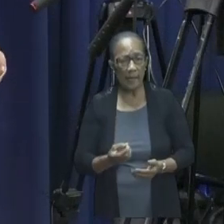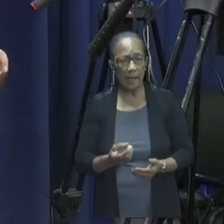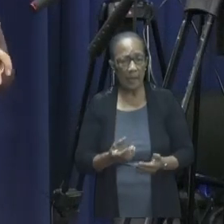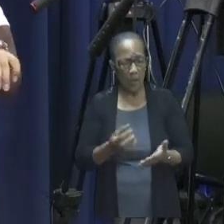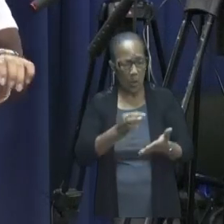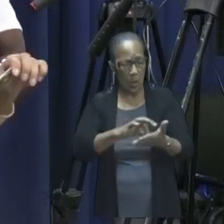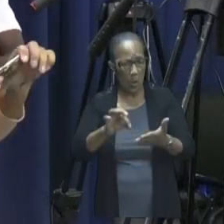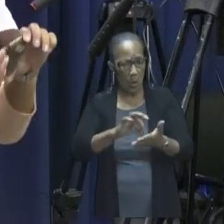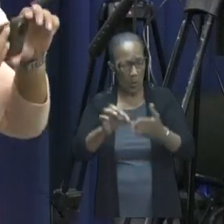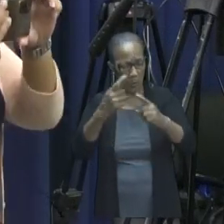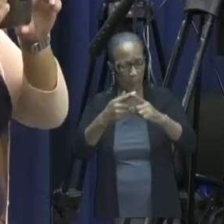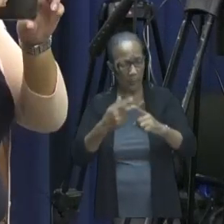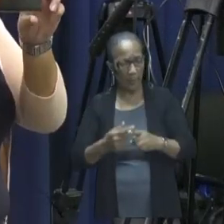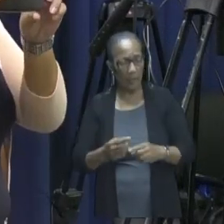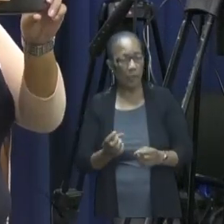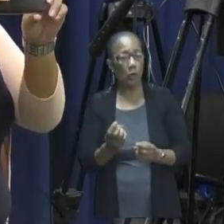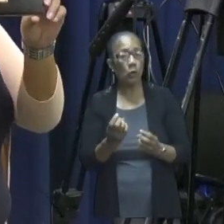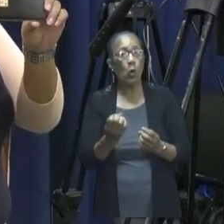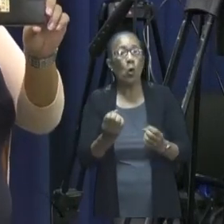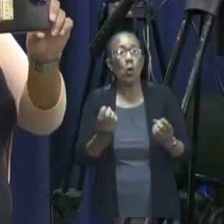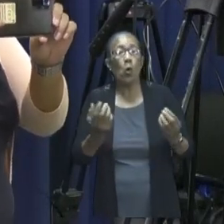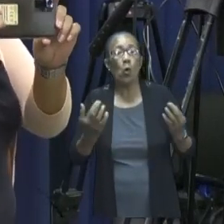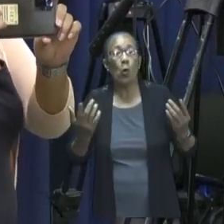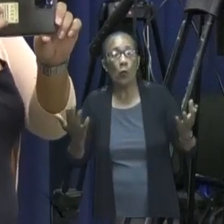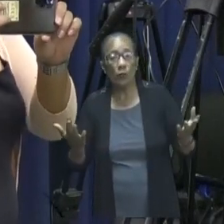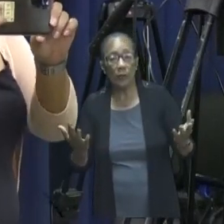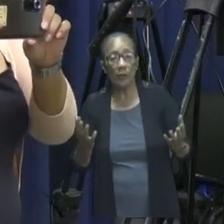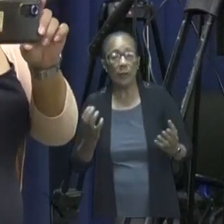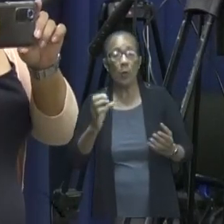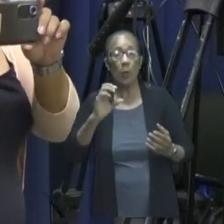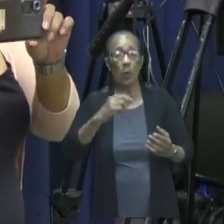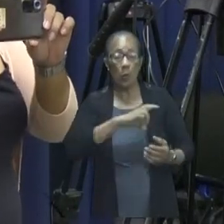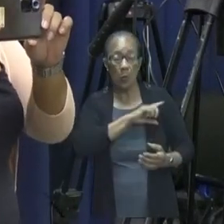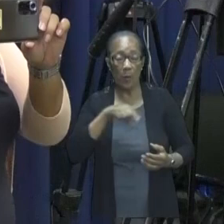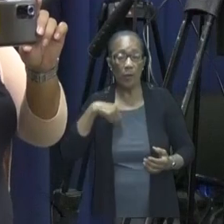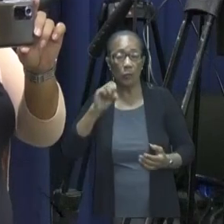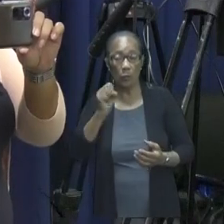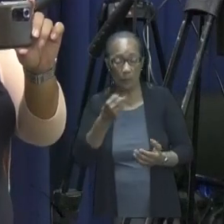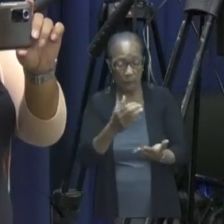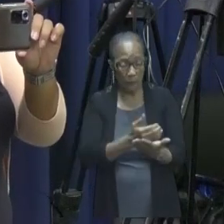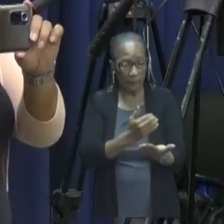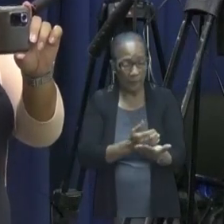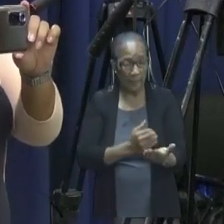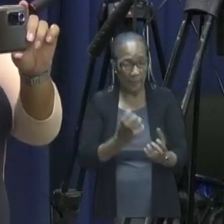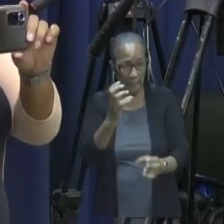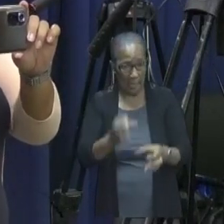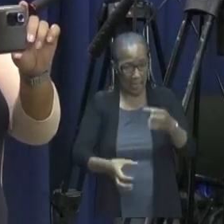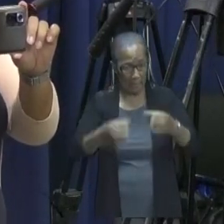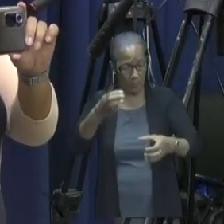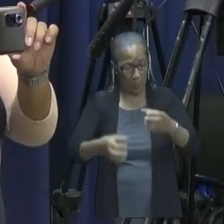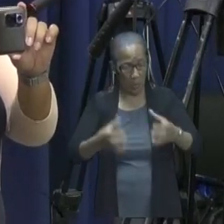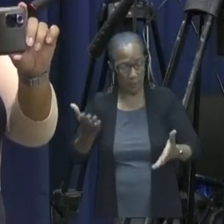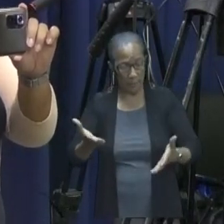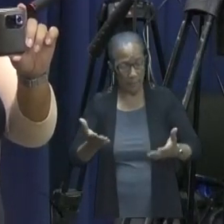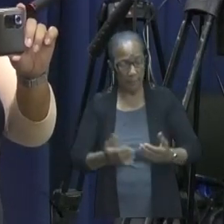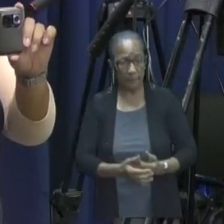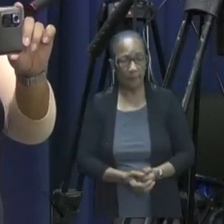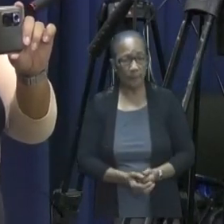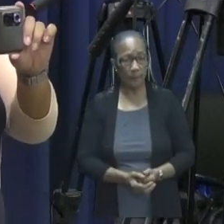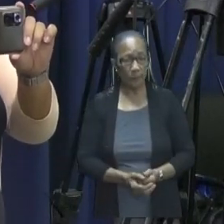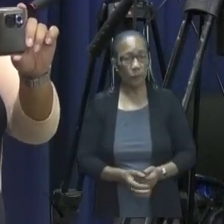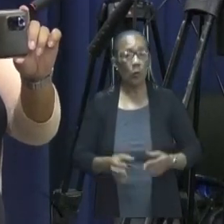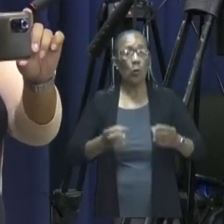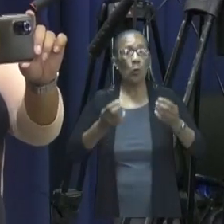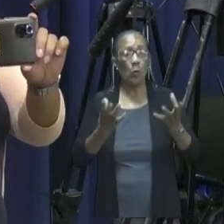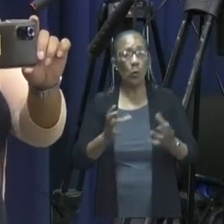credits er daar hoe kunnen verdienen aan een pristine bas en om hoe gaan